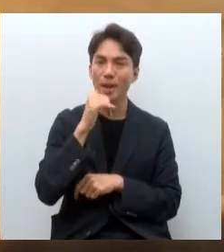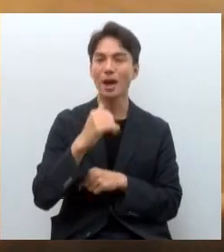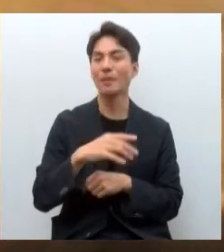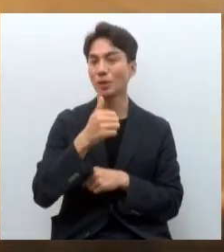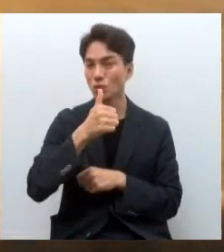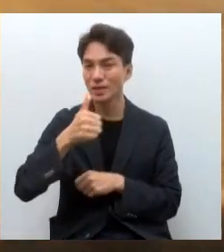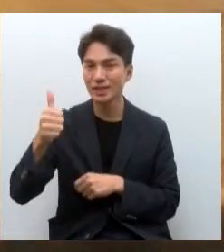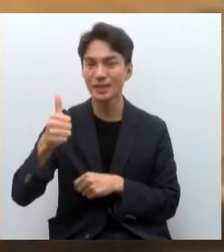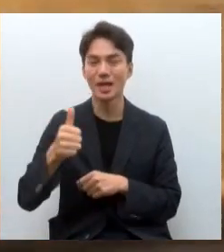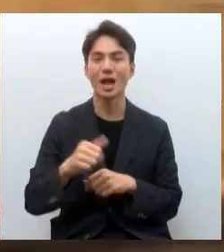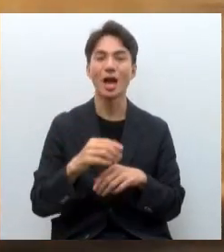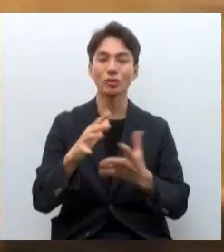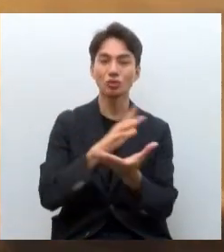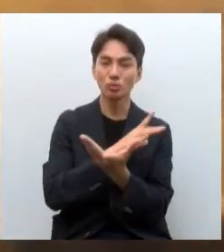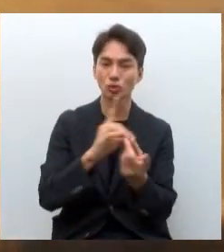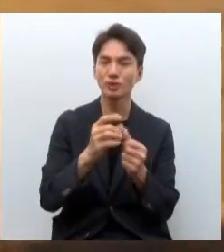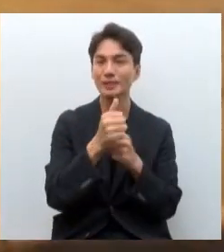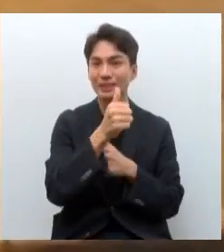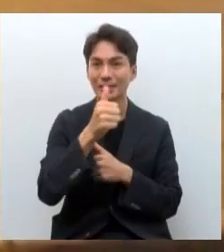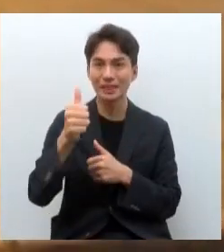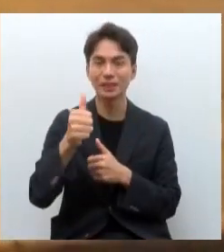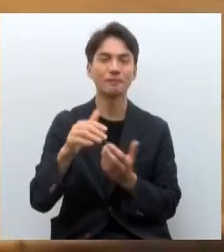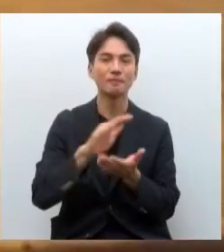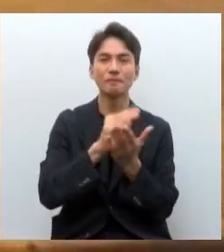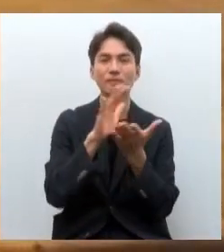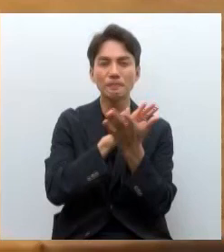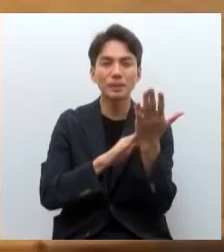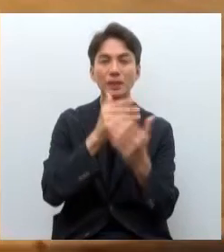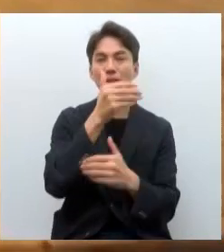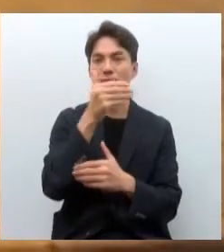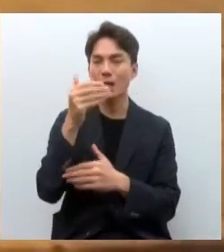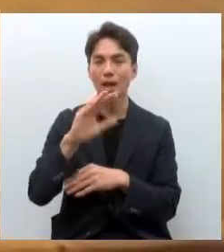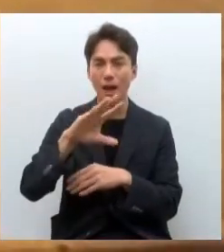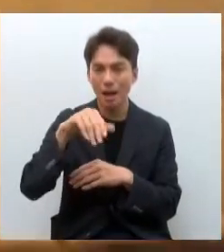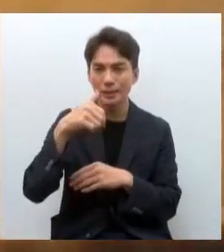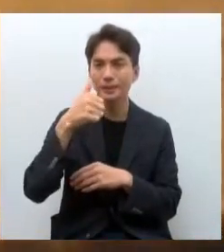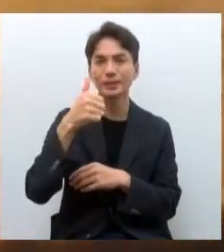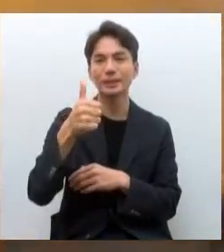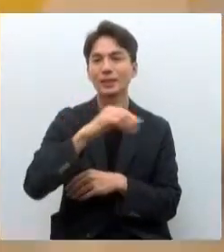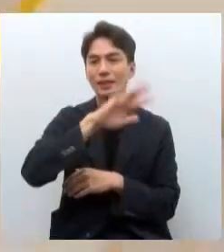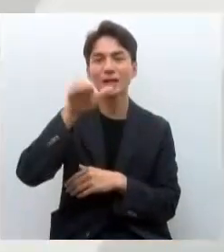ของศาสนาและต้นกล้าที่ดีของประเทศชาติทุกท่านทุกคนเทอญ